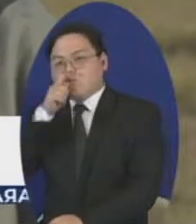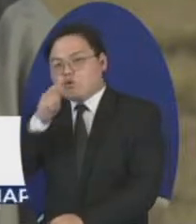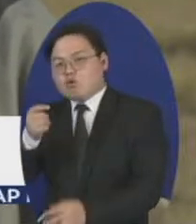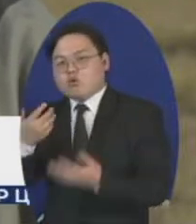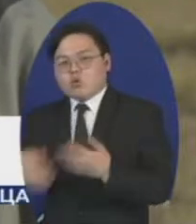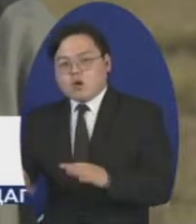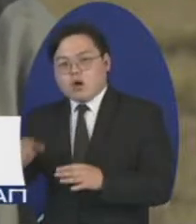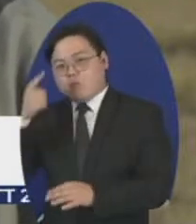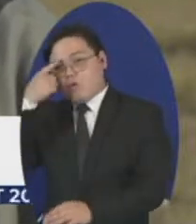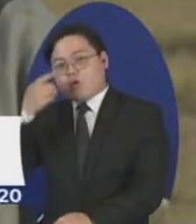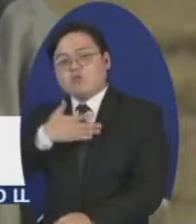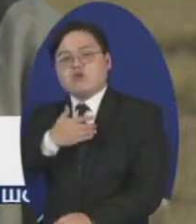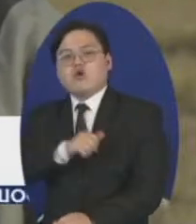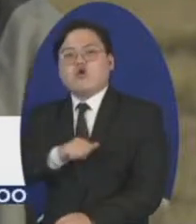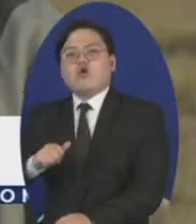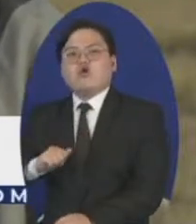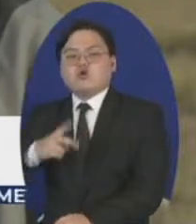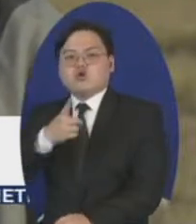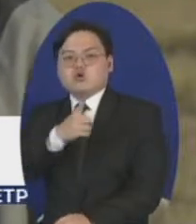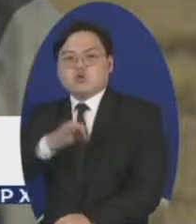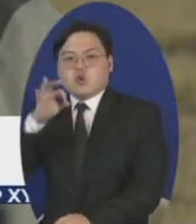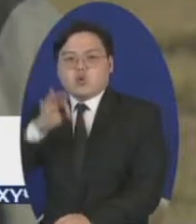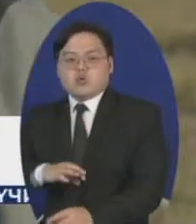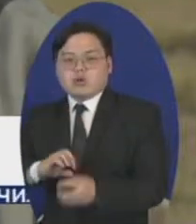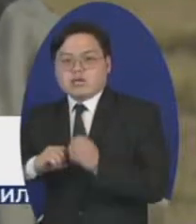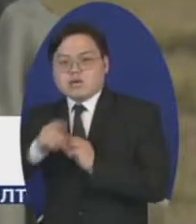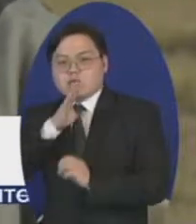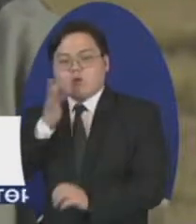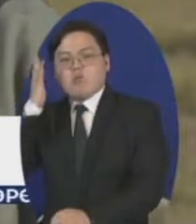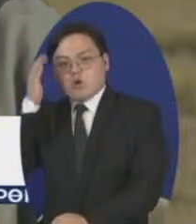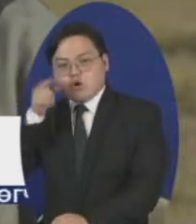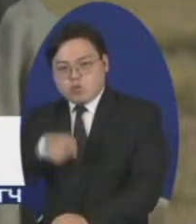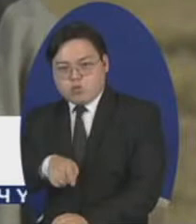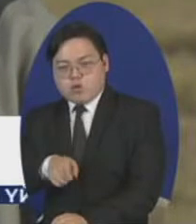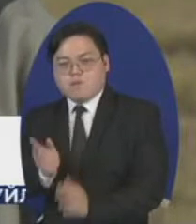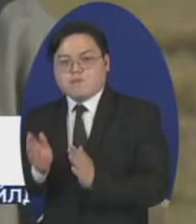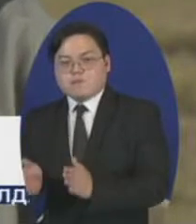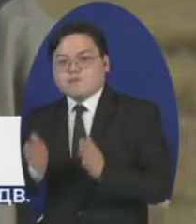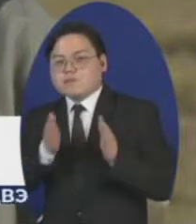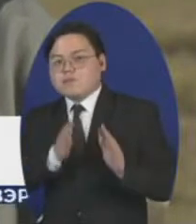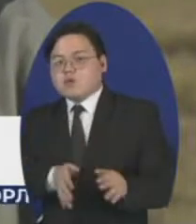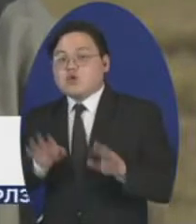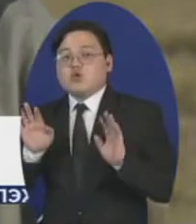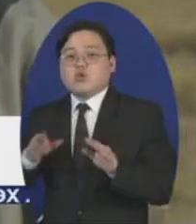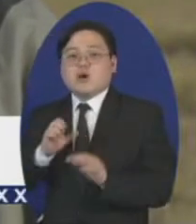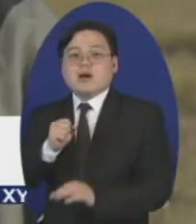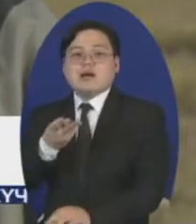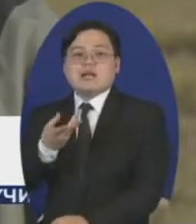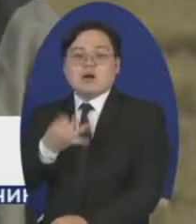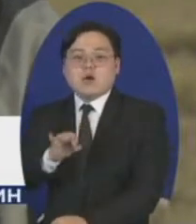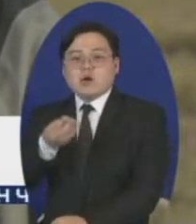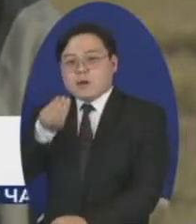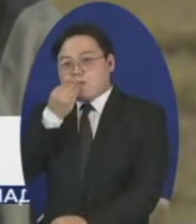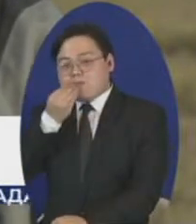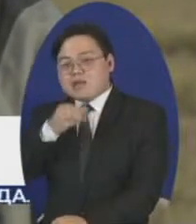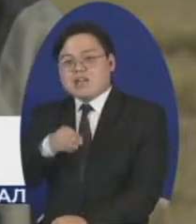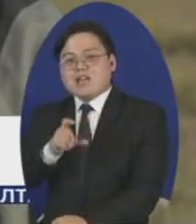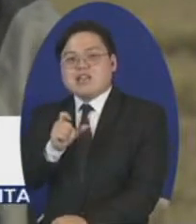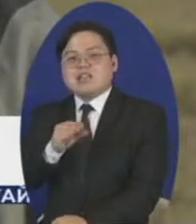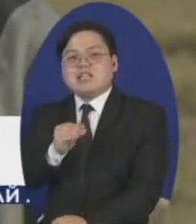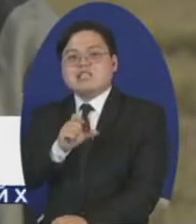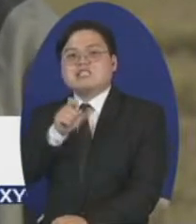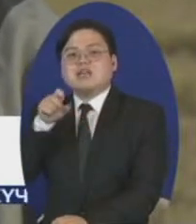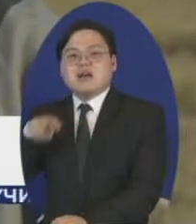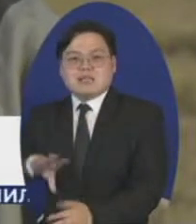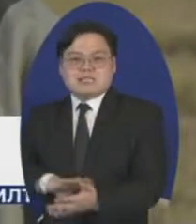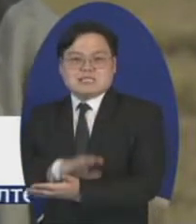хангах энэ бодлогын арга хэмжээг авч хэрэгжүүлж байна гэж. За нөгөө талд нь энэ шууны ажхуйн хөгжил тэжээлийн стандартын